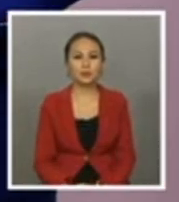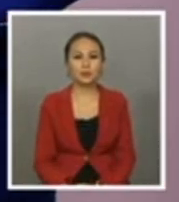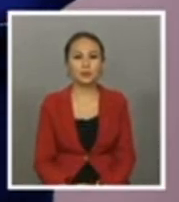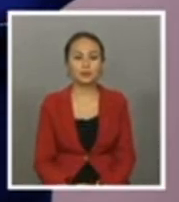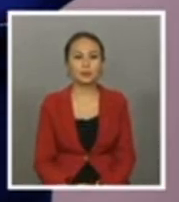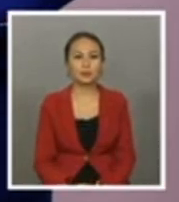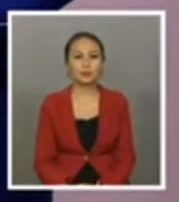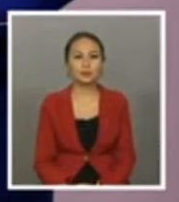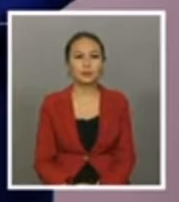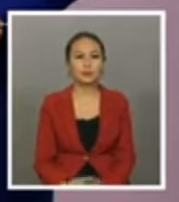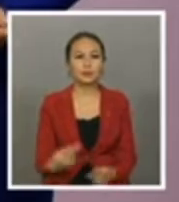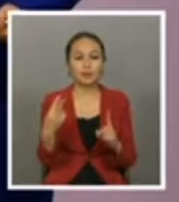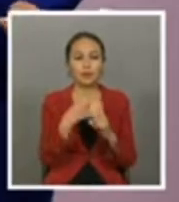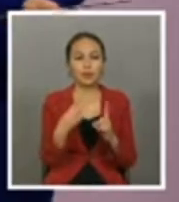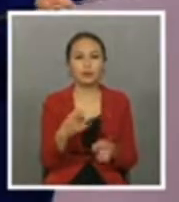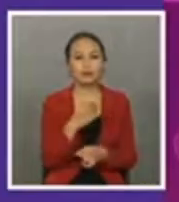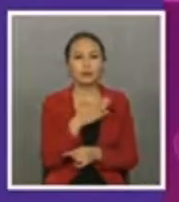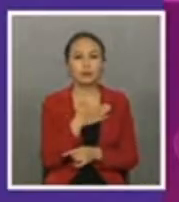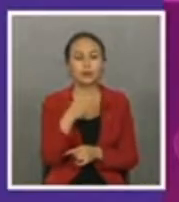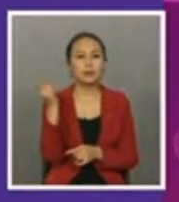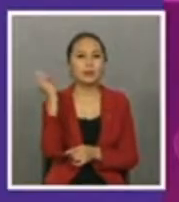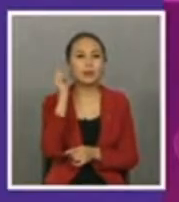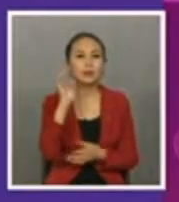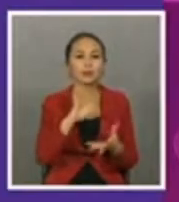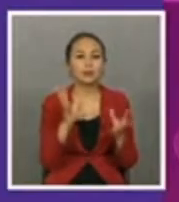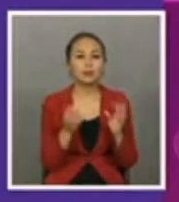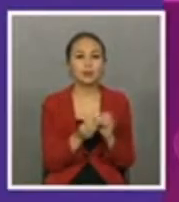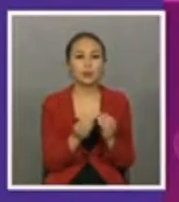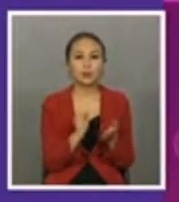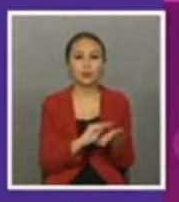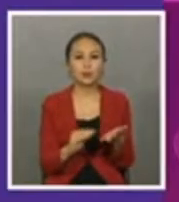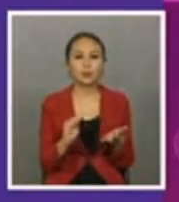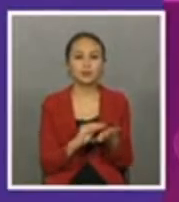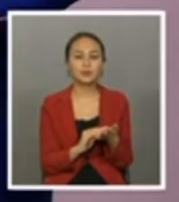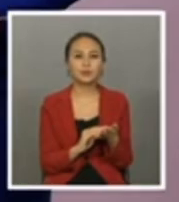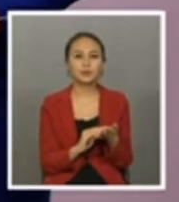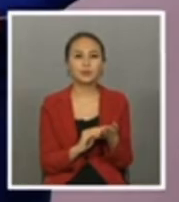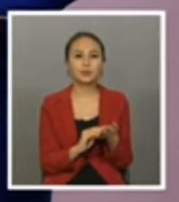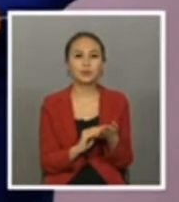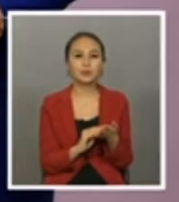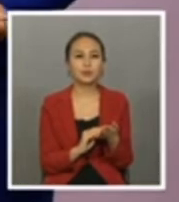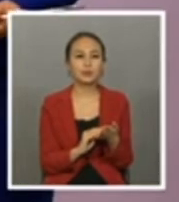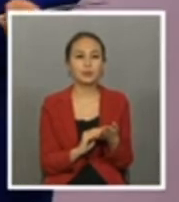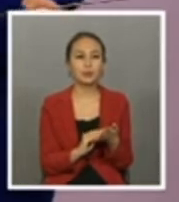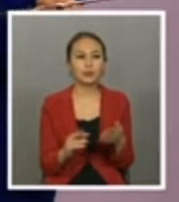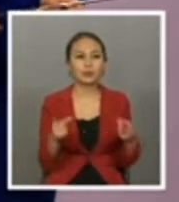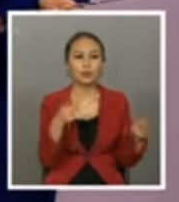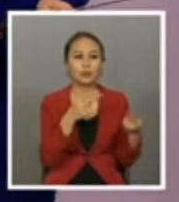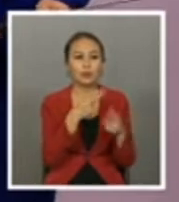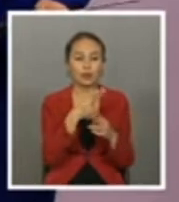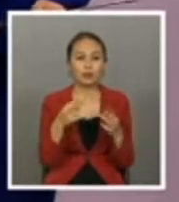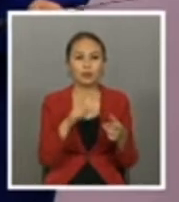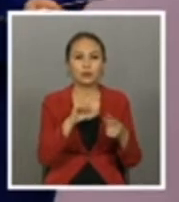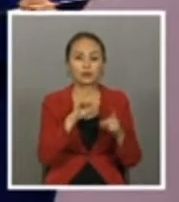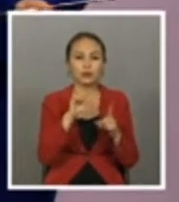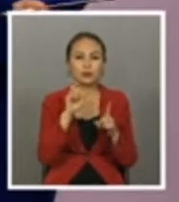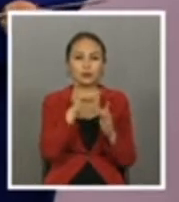Мәтінге мен сабақ деп ат қойдым. Мәтін мазмұны бойынша сұрақтарға жауап беріңдерші.